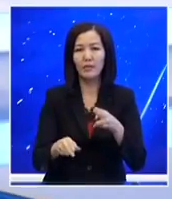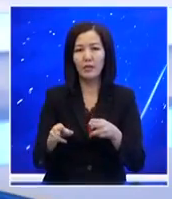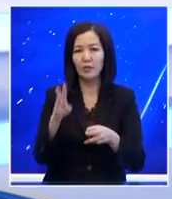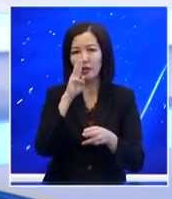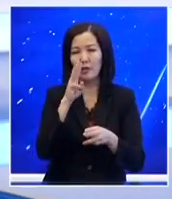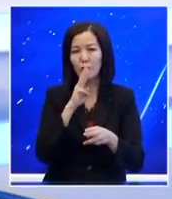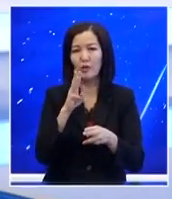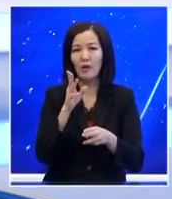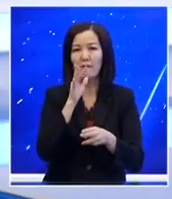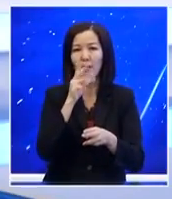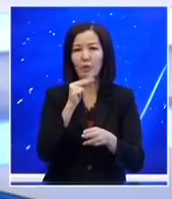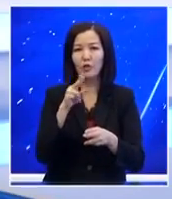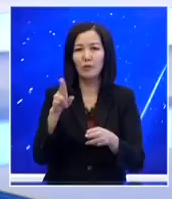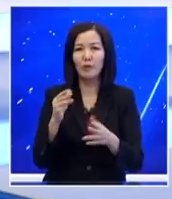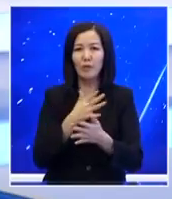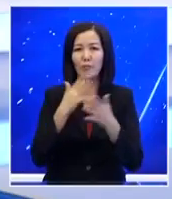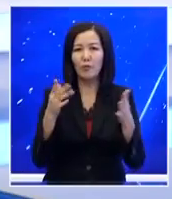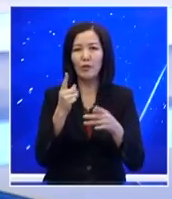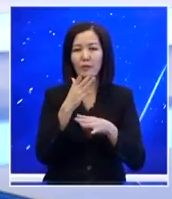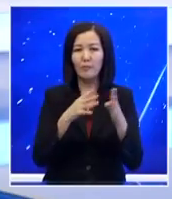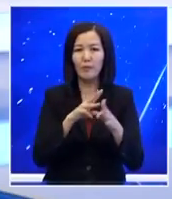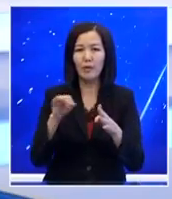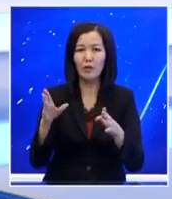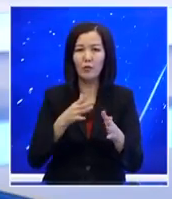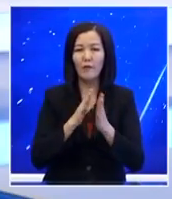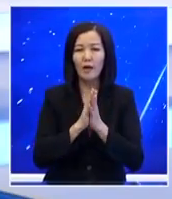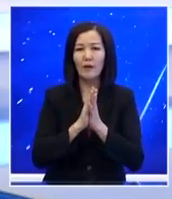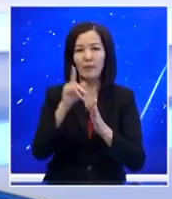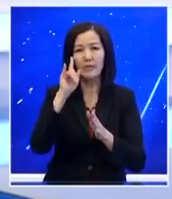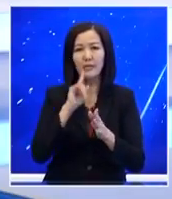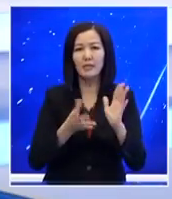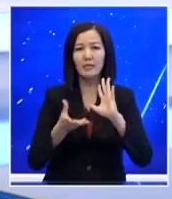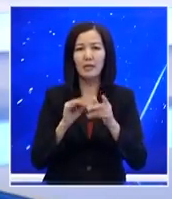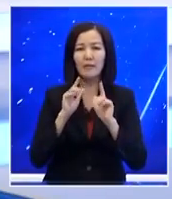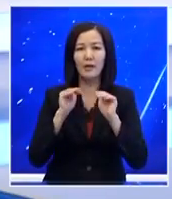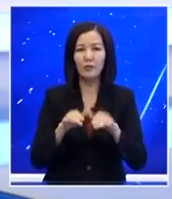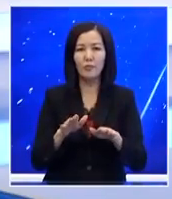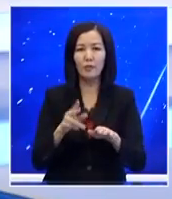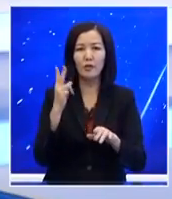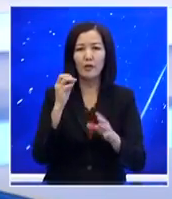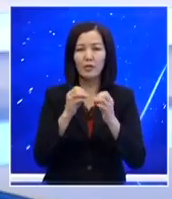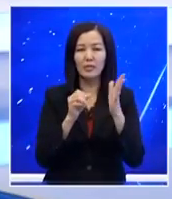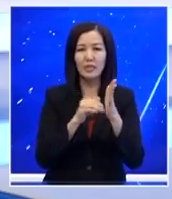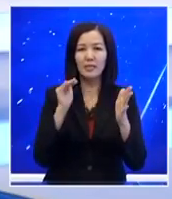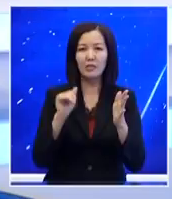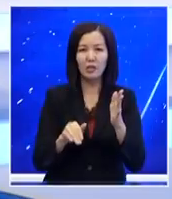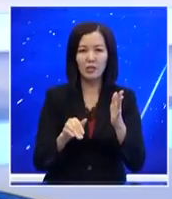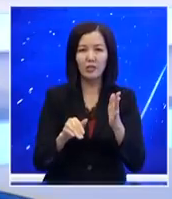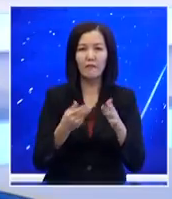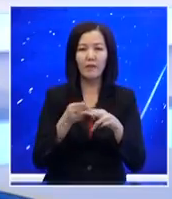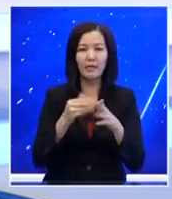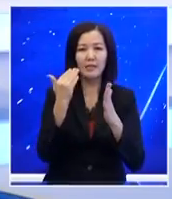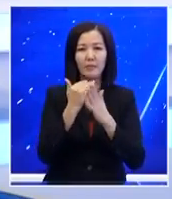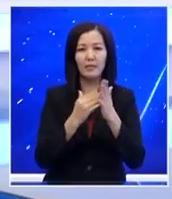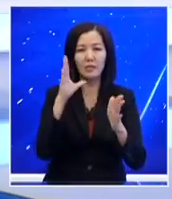период ЧП. Из более 1,5 миллиона обращений к казахстанцам по стране одобрено порядка 216 тысяч. В этот